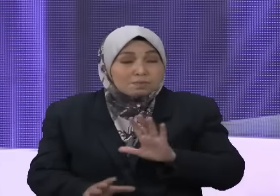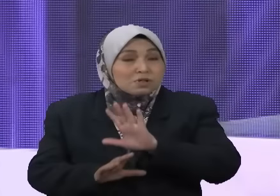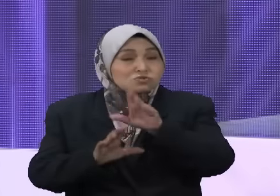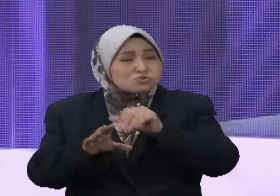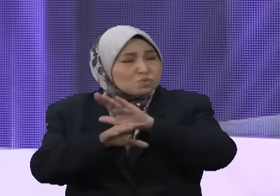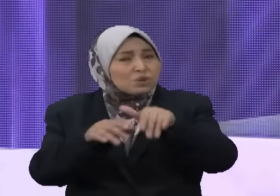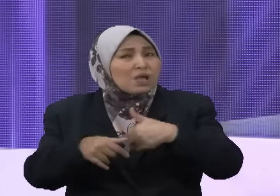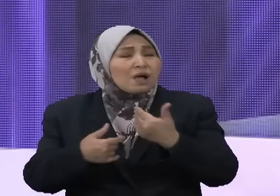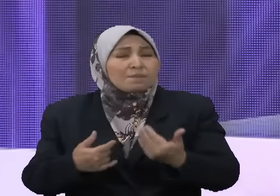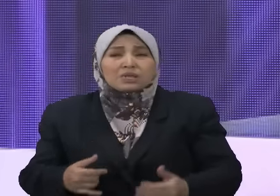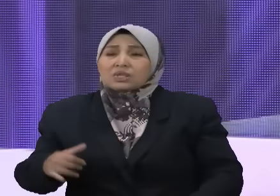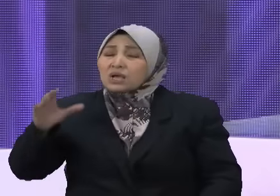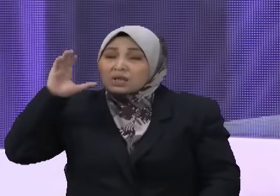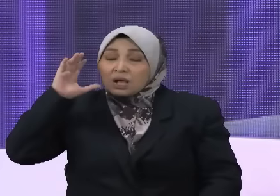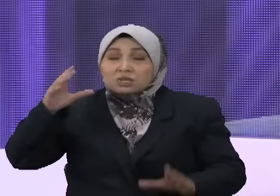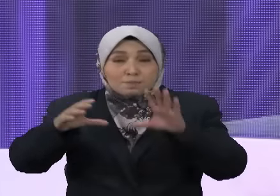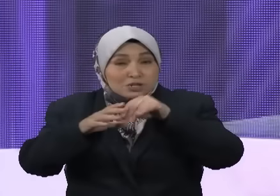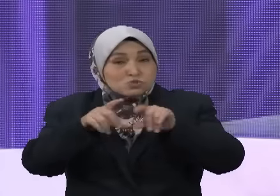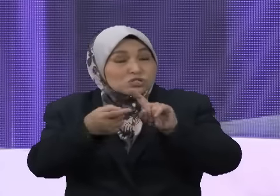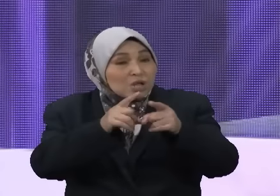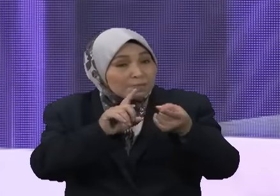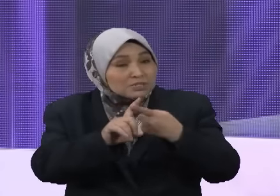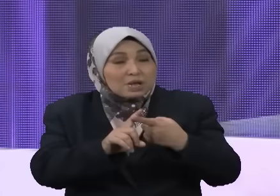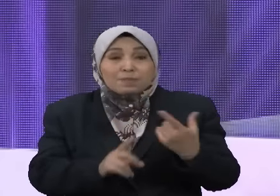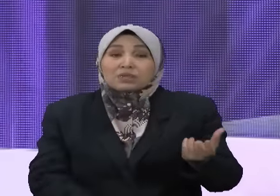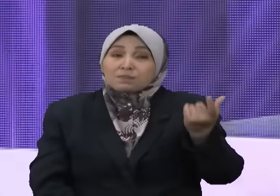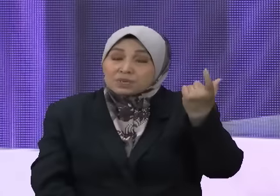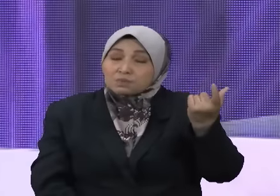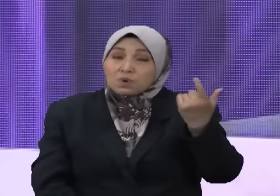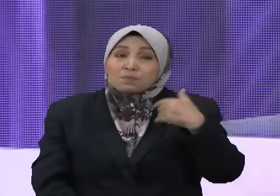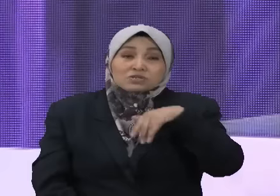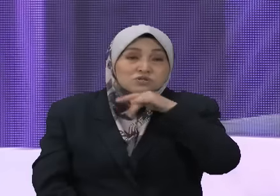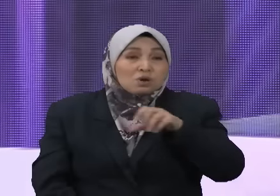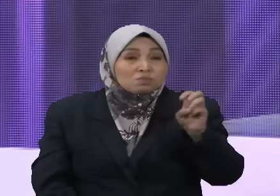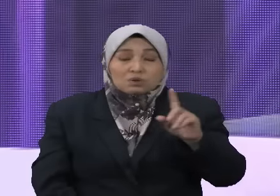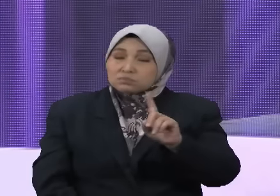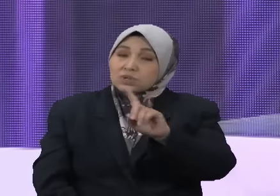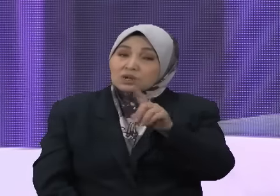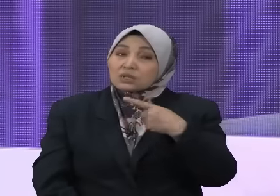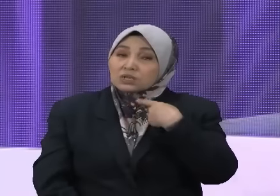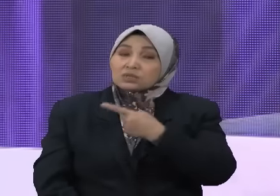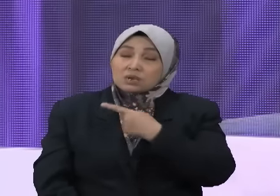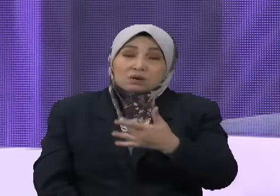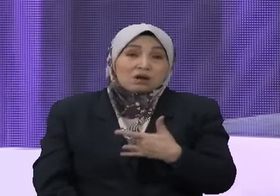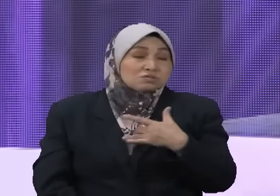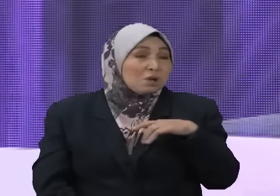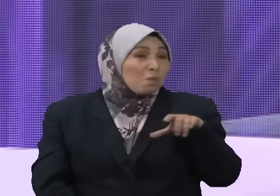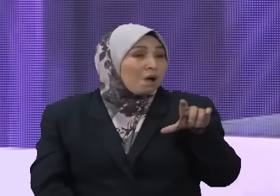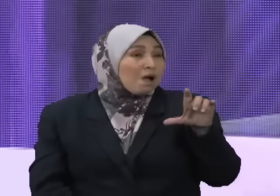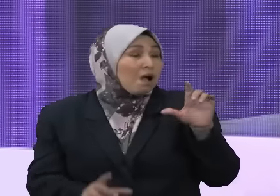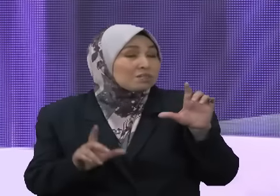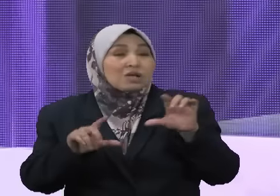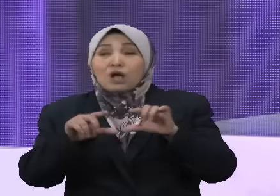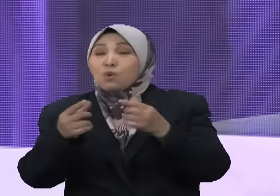semua yang mendengar termasuk para-para sahabat nabi sallallahuaihi wasallam kan jangan kita juga berasa kagum dengan